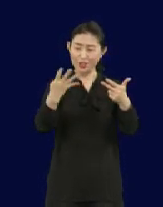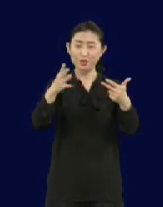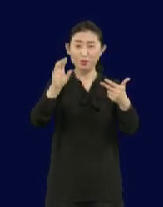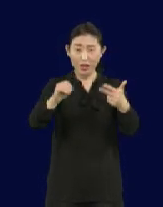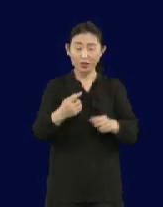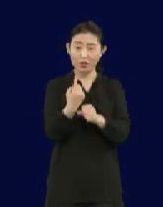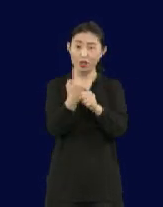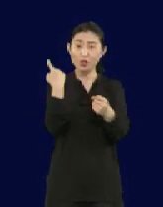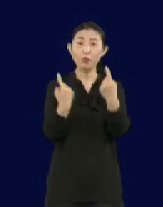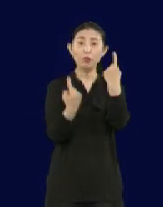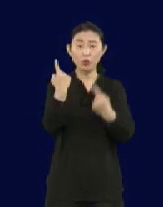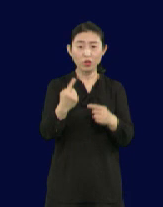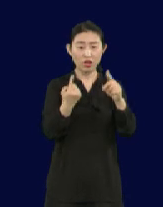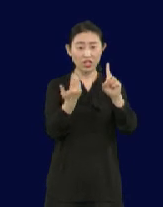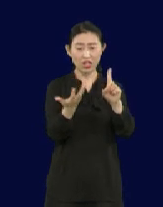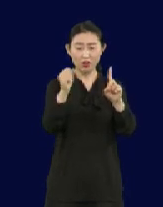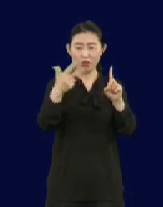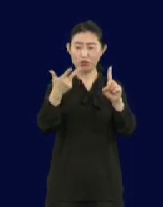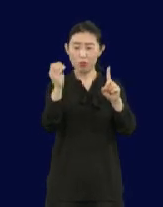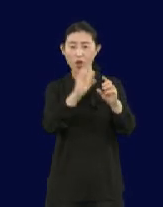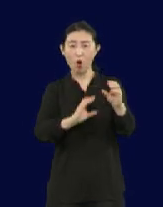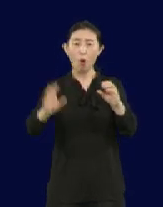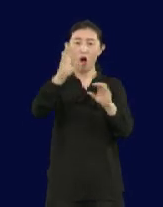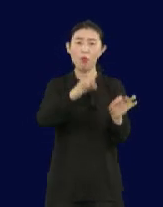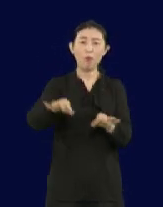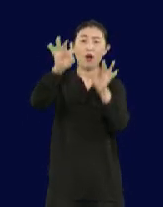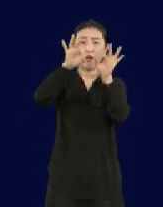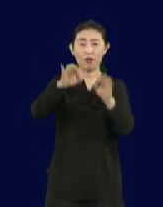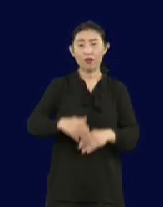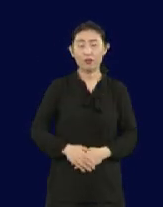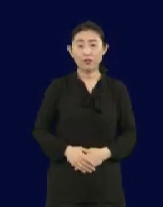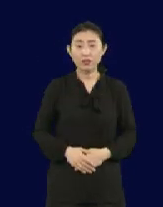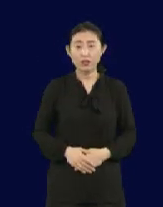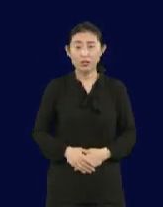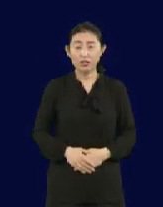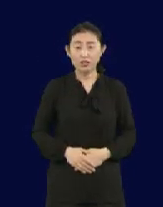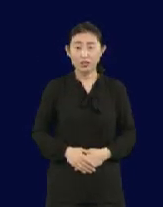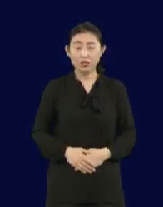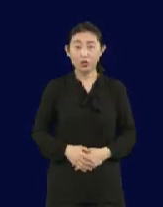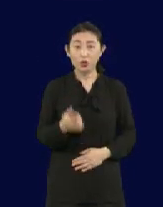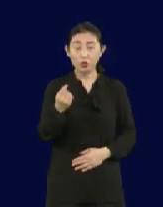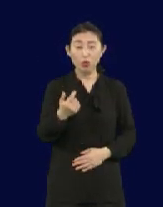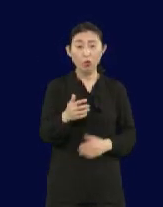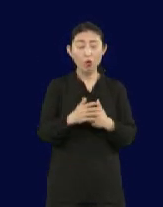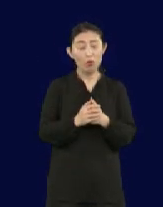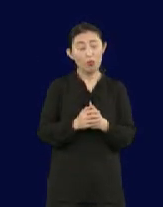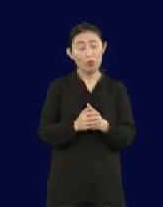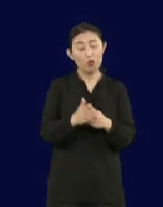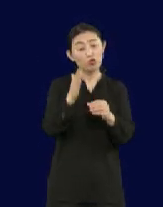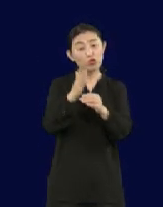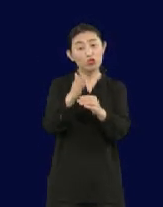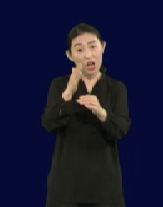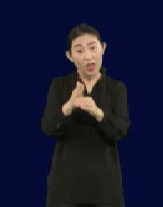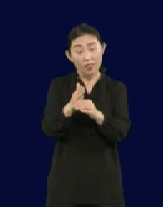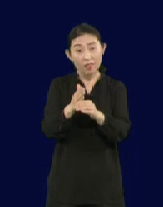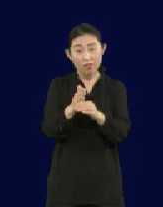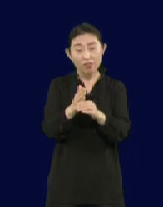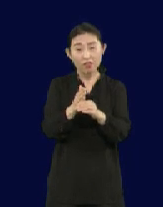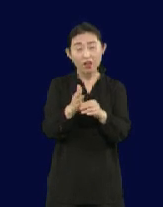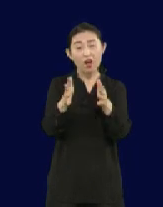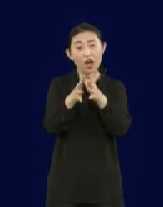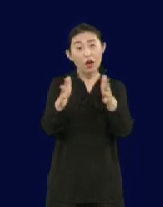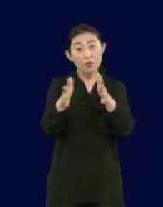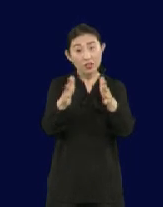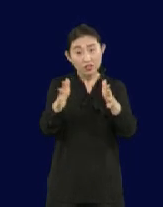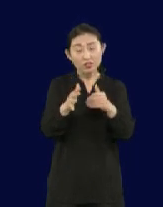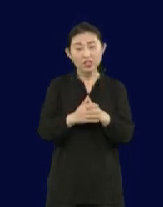원대로 1년 전에 비해 1억 7천만 원 이상 올랐습니다. 반면 같은 기간 85제곱미터 초과 102제곱미터